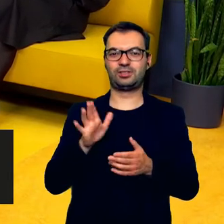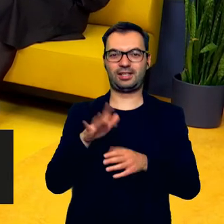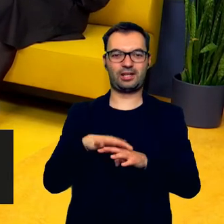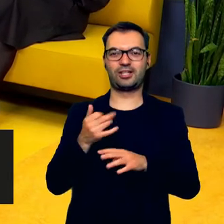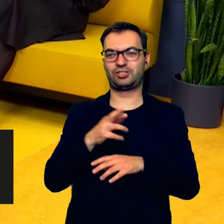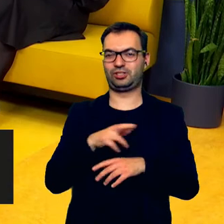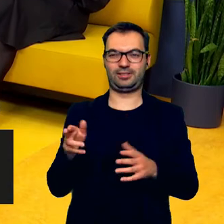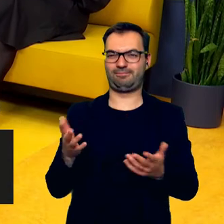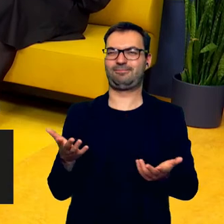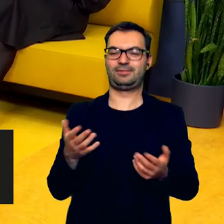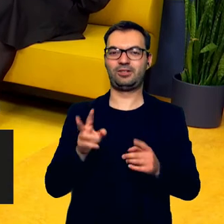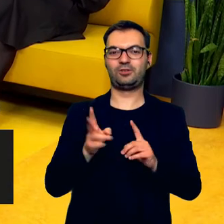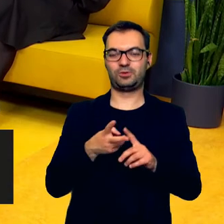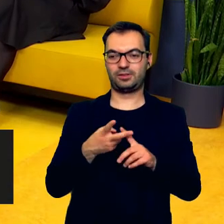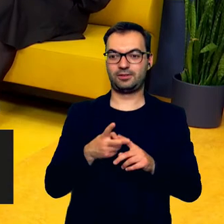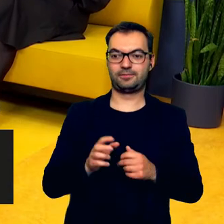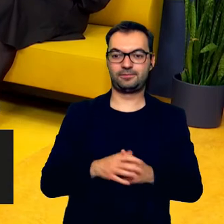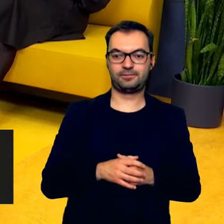prawda?